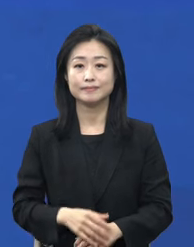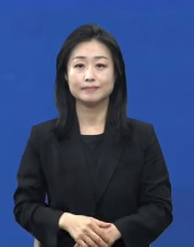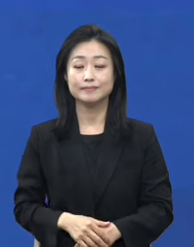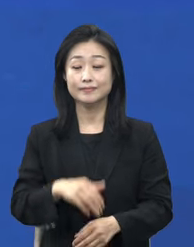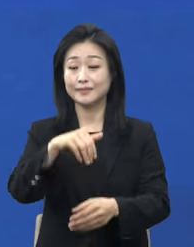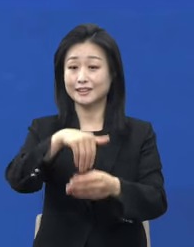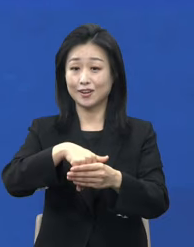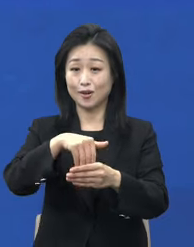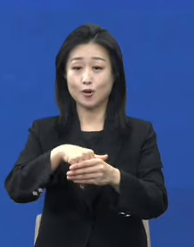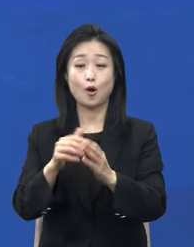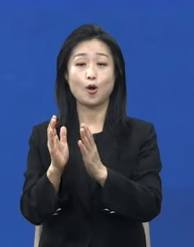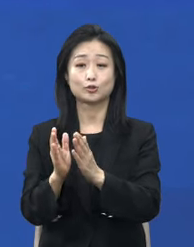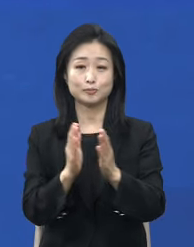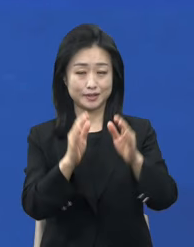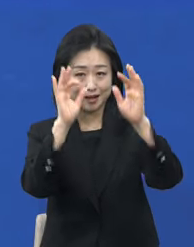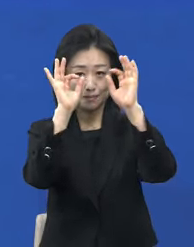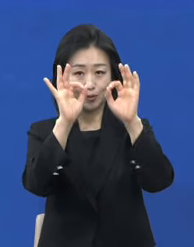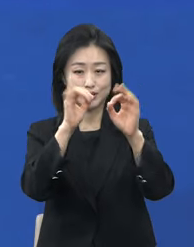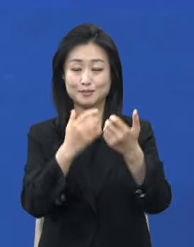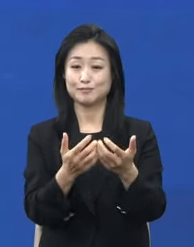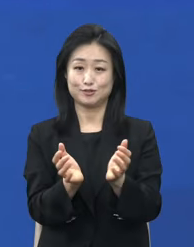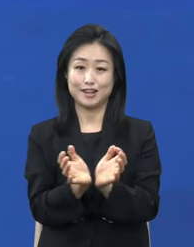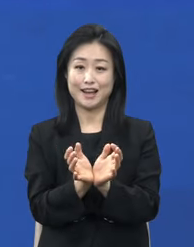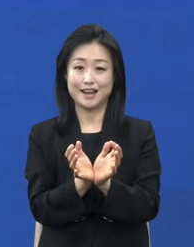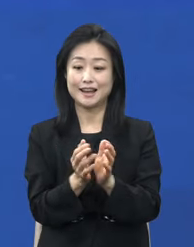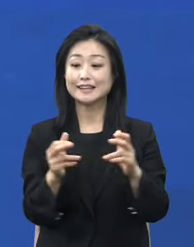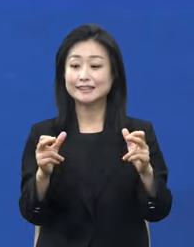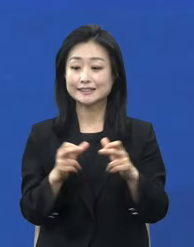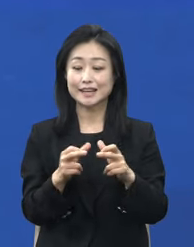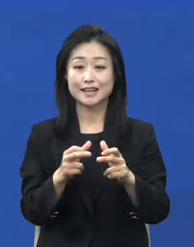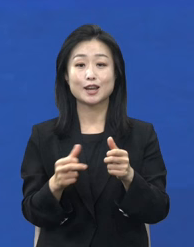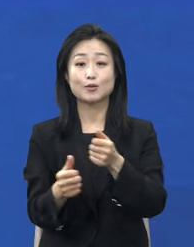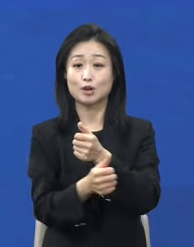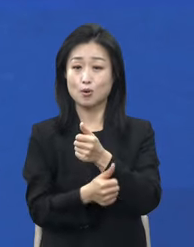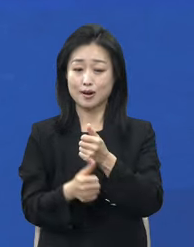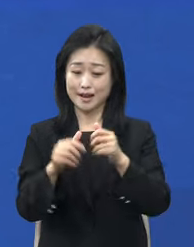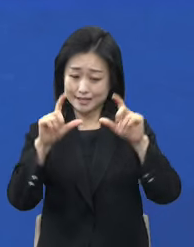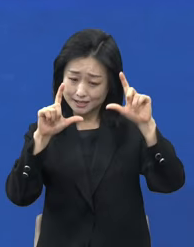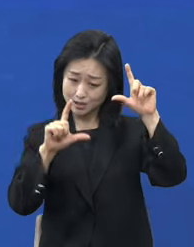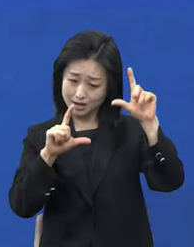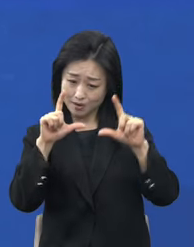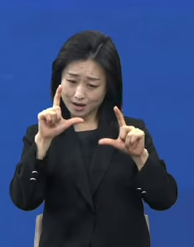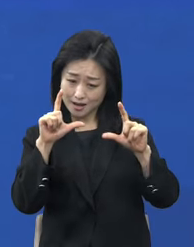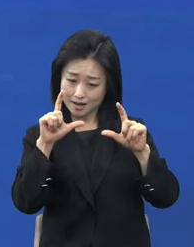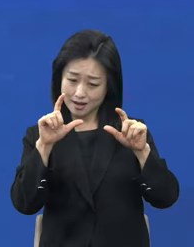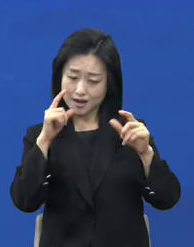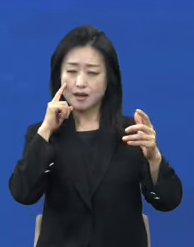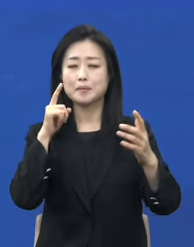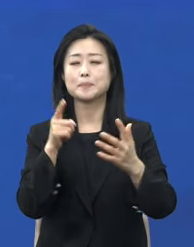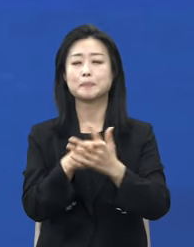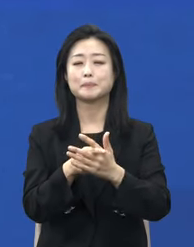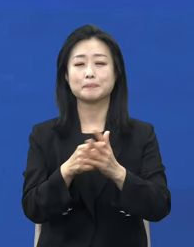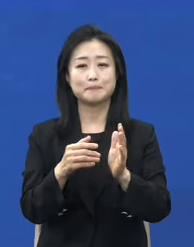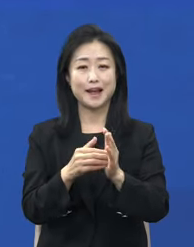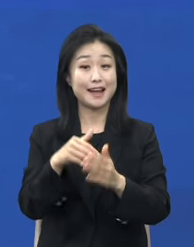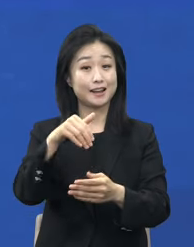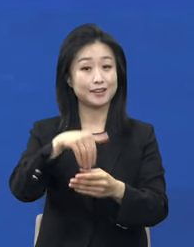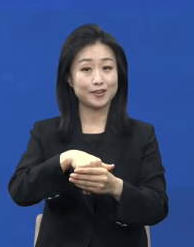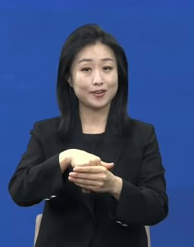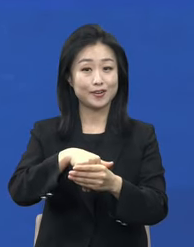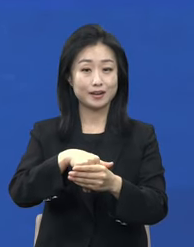이번 선거를 준비하면서 더불어민주당 장애인위원회의 현실을 확인했습니다. 이번